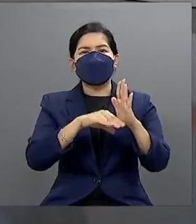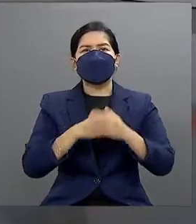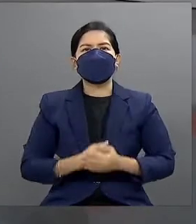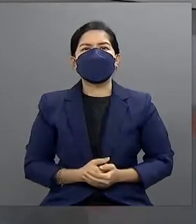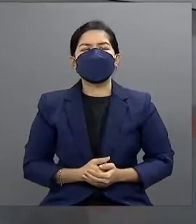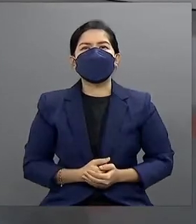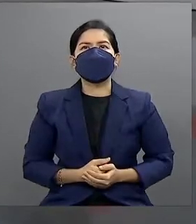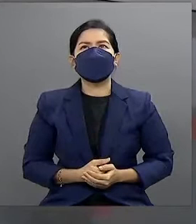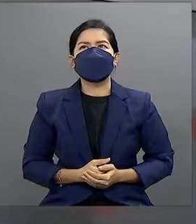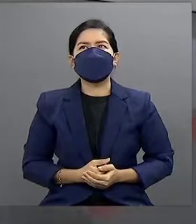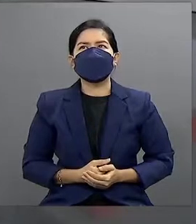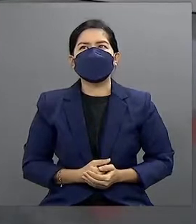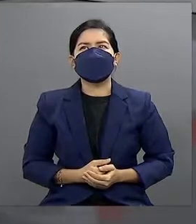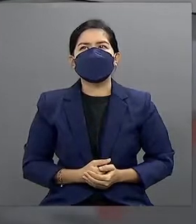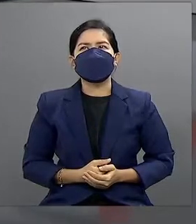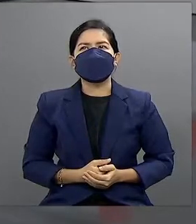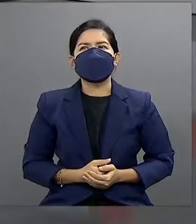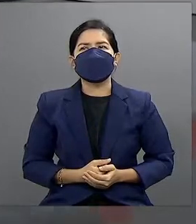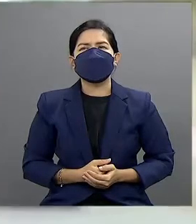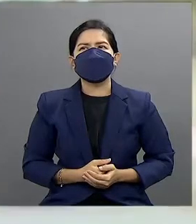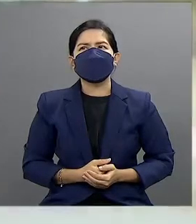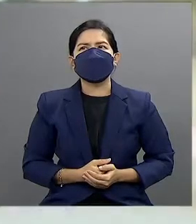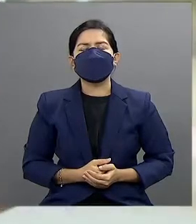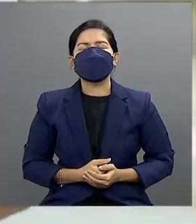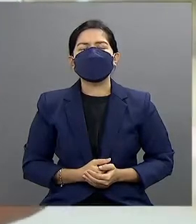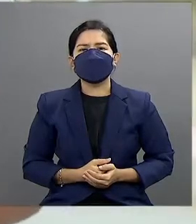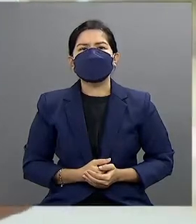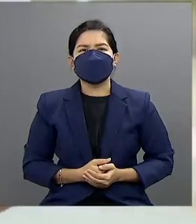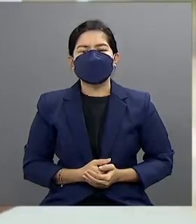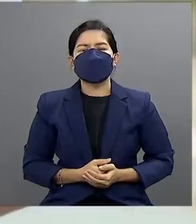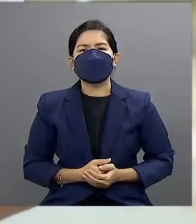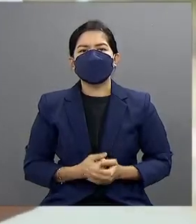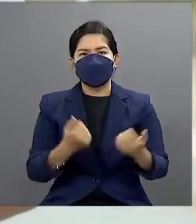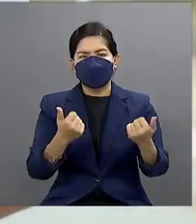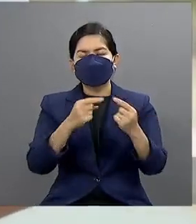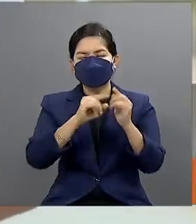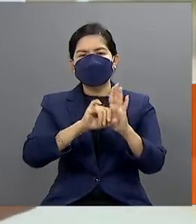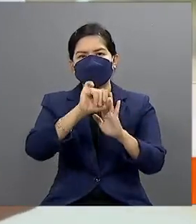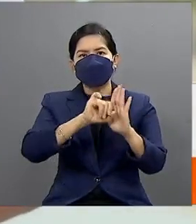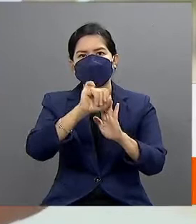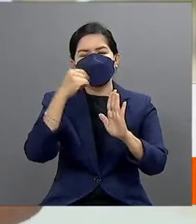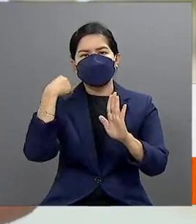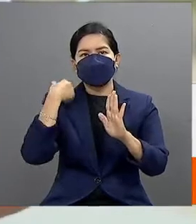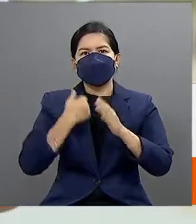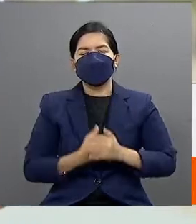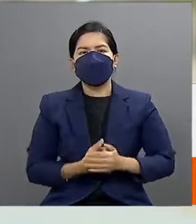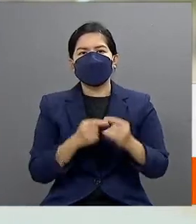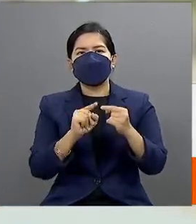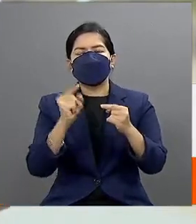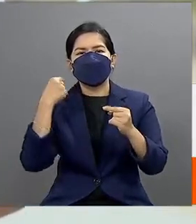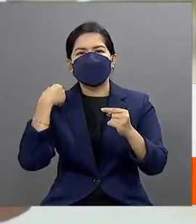คะ ครับที่เชียงใหม่ยังถือว่ายังคงคึกคักเต็มไปด้วยนักท่องเที่ยวอยู่นะครับยอดจองห้องพักที่เชียงใหม่ต